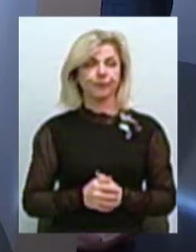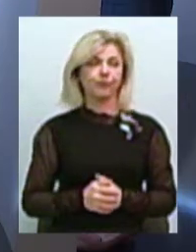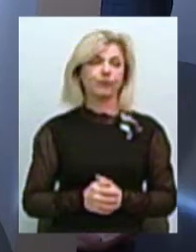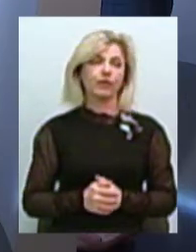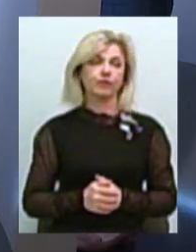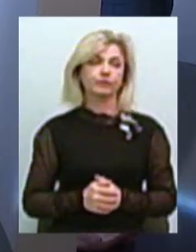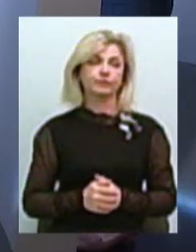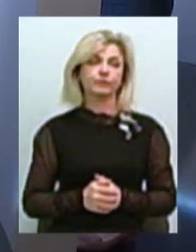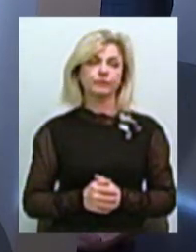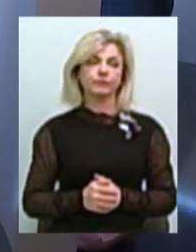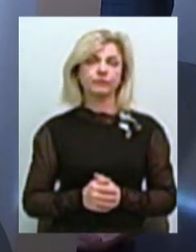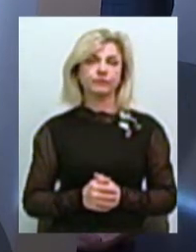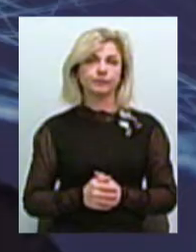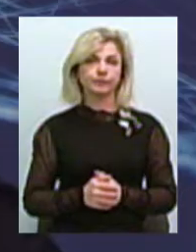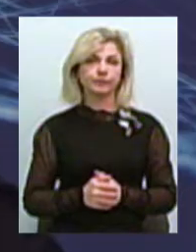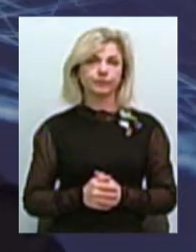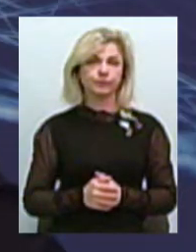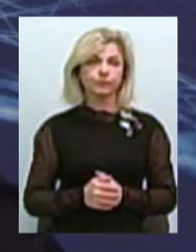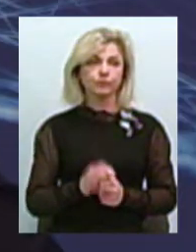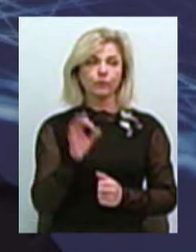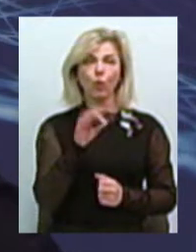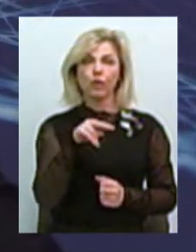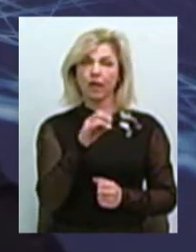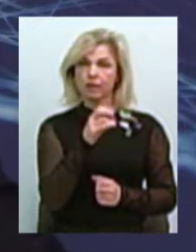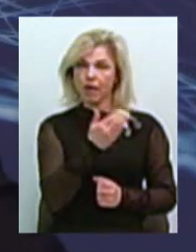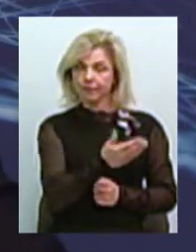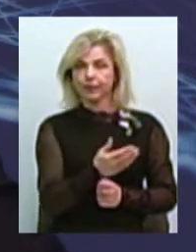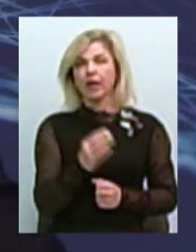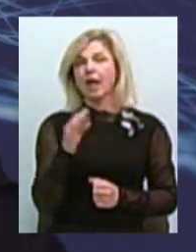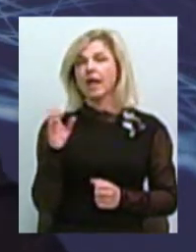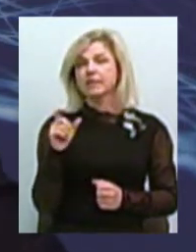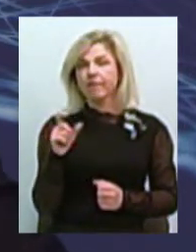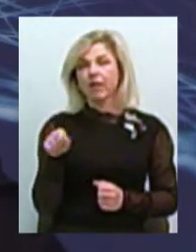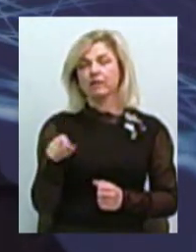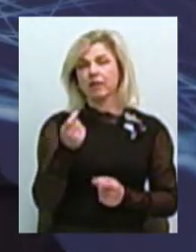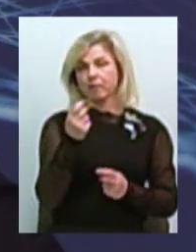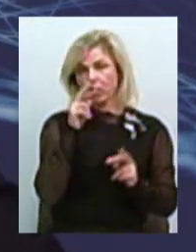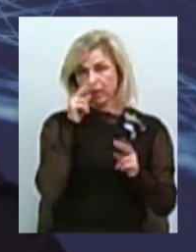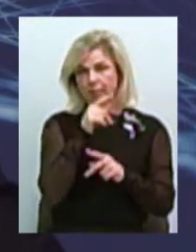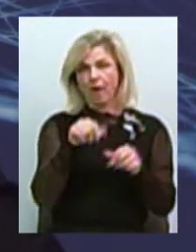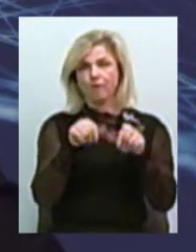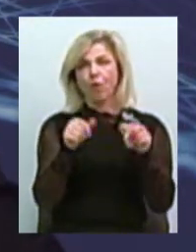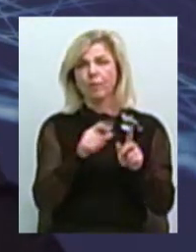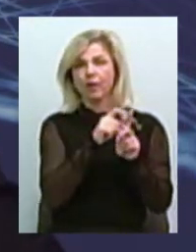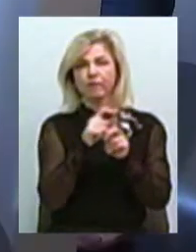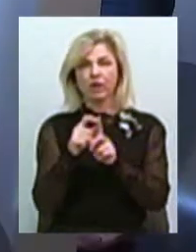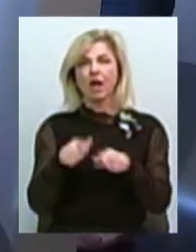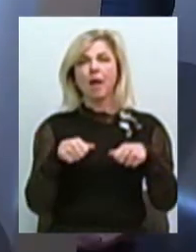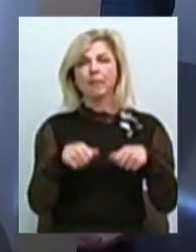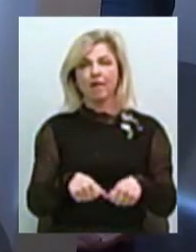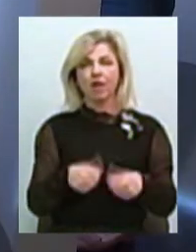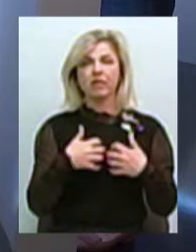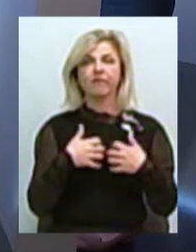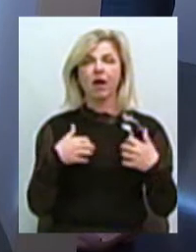повернемось. Олена, Єлизавета зазначила, що не зовсім правильна формулировка «права